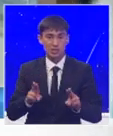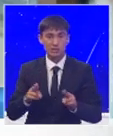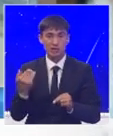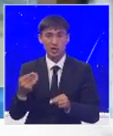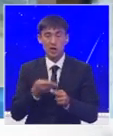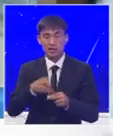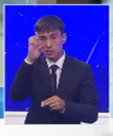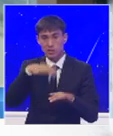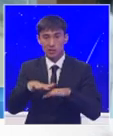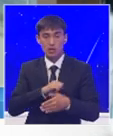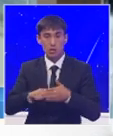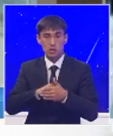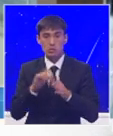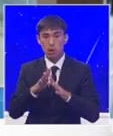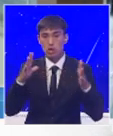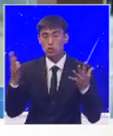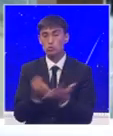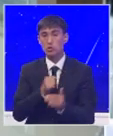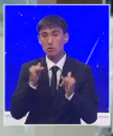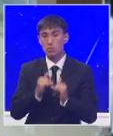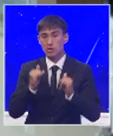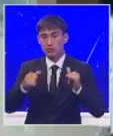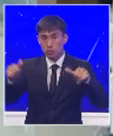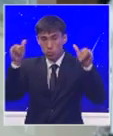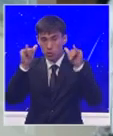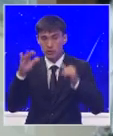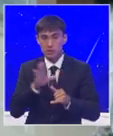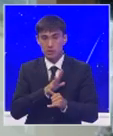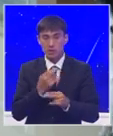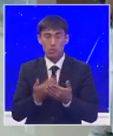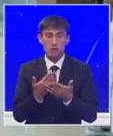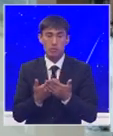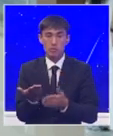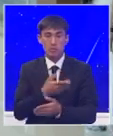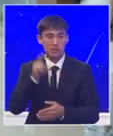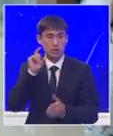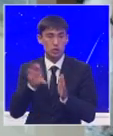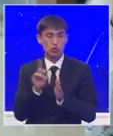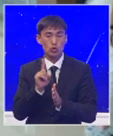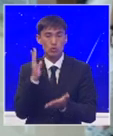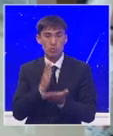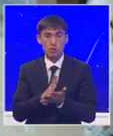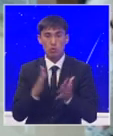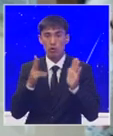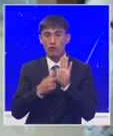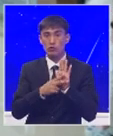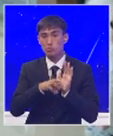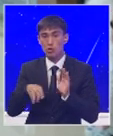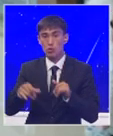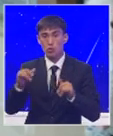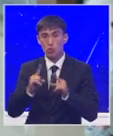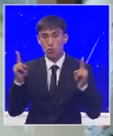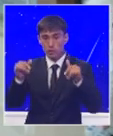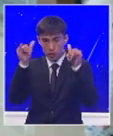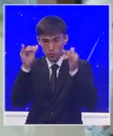отрасли этой страны добились больших успехов в разведении крупнорогатого скота. Например, мы слышали, что имея более 8 миллионов голов